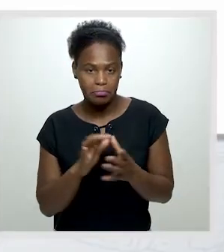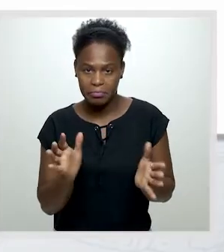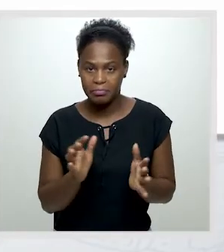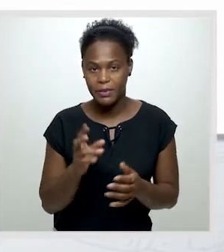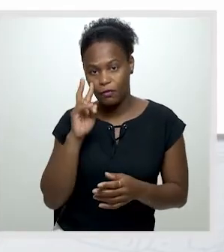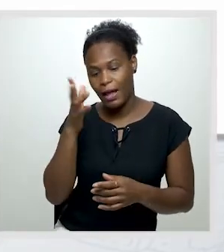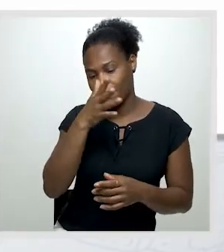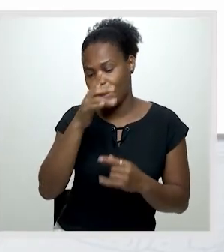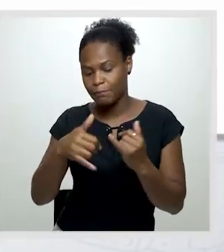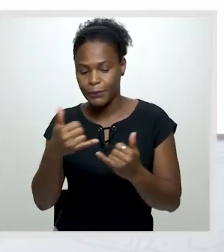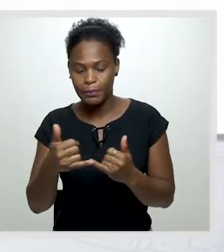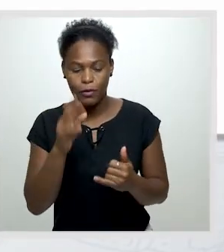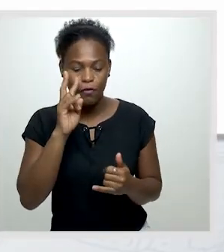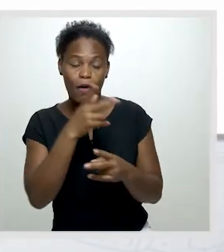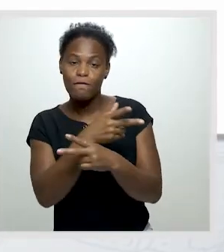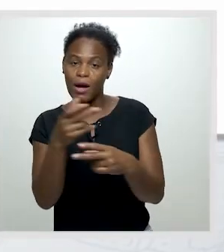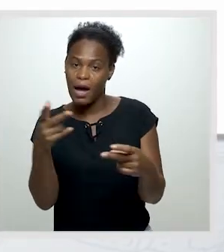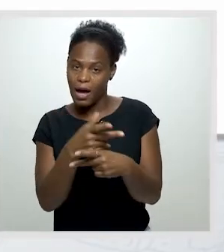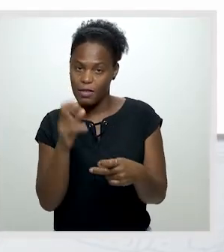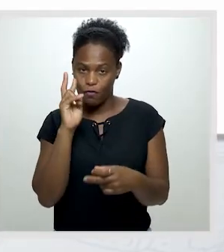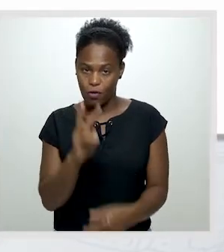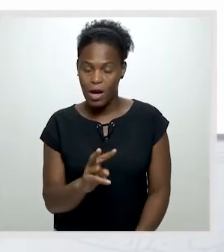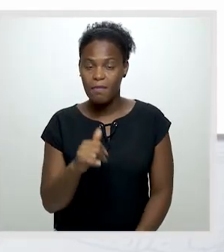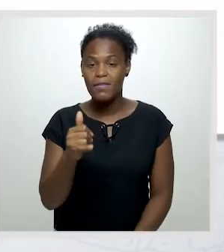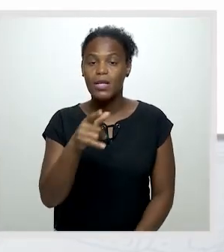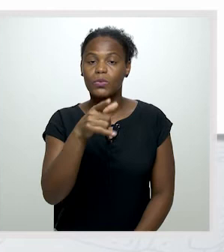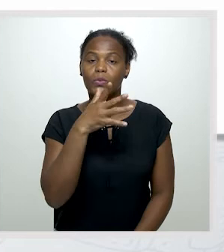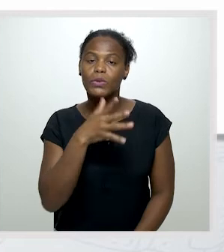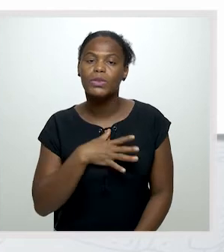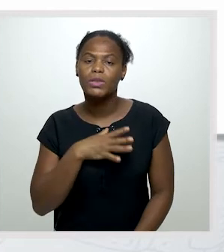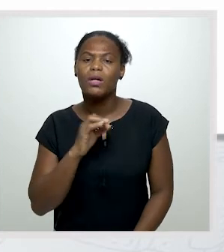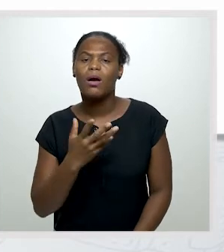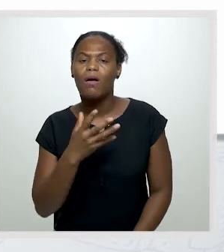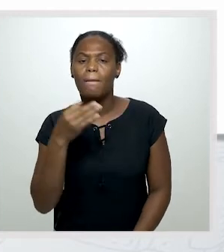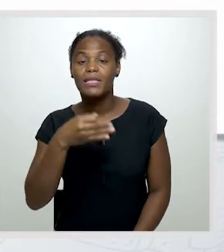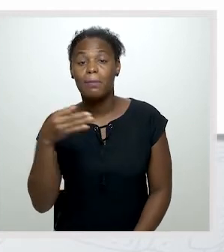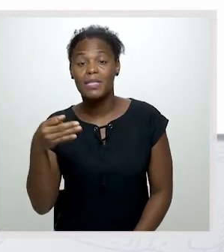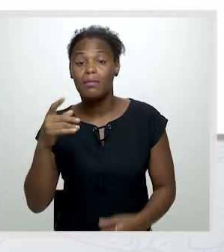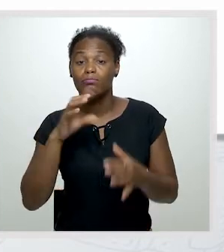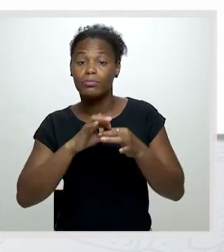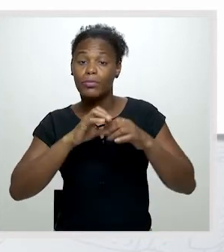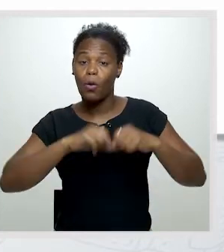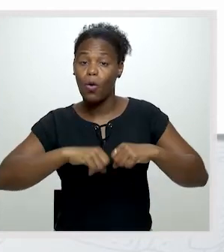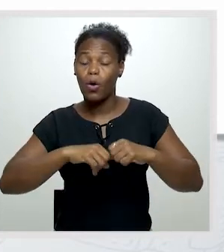Alors, tu vas observer ces phrases et tu vas me dire quand le participe passé s'accorde avec le sujet.